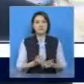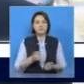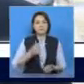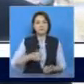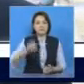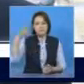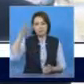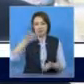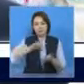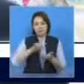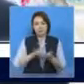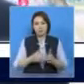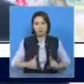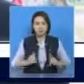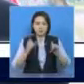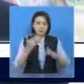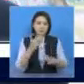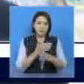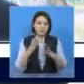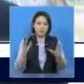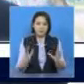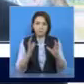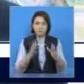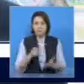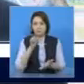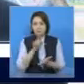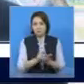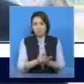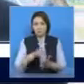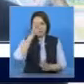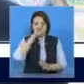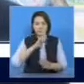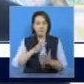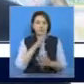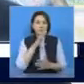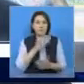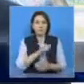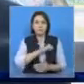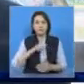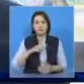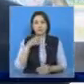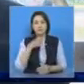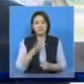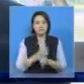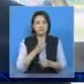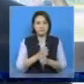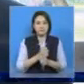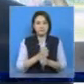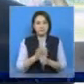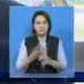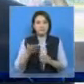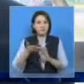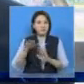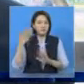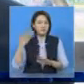сыйлау, құрметтеу, оларға қамқорлық жасау біздің басты міндетіміз. Өкінішке орай уақыт өз дегенін жасайды. Енді былтыр